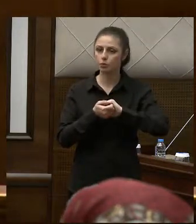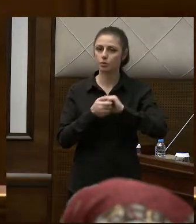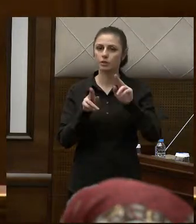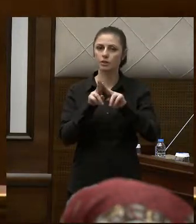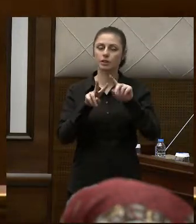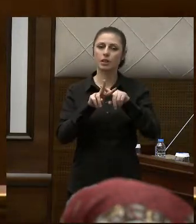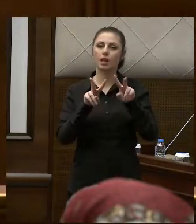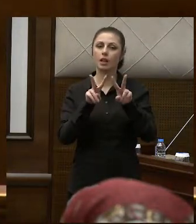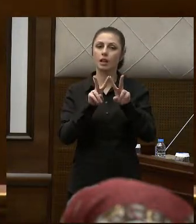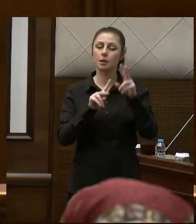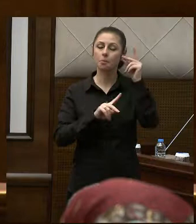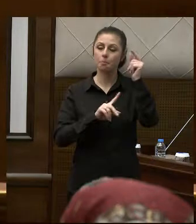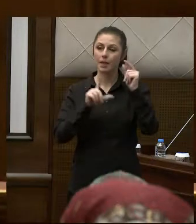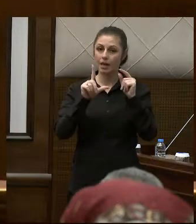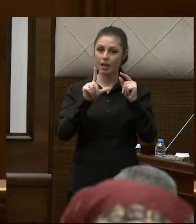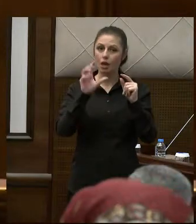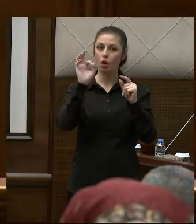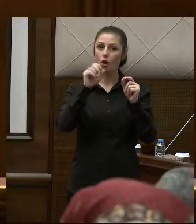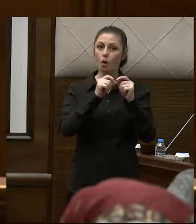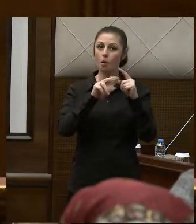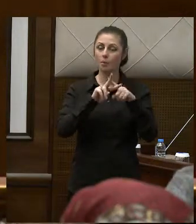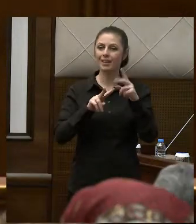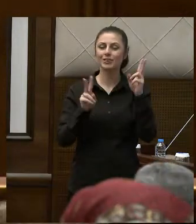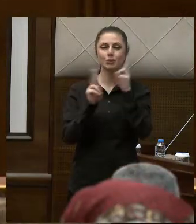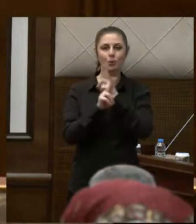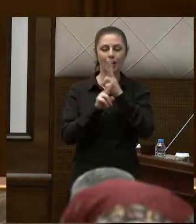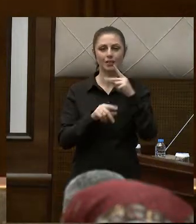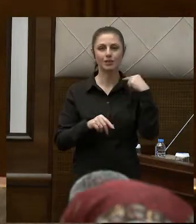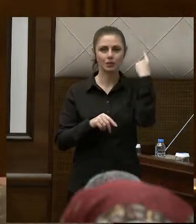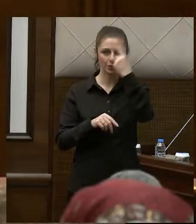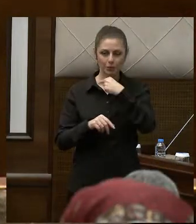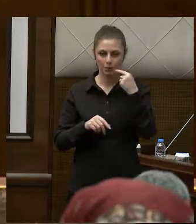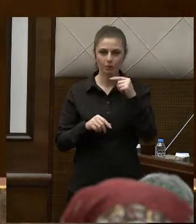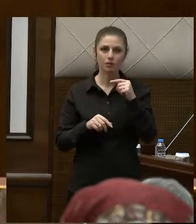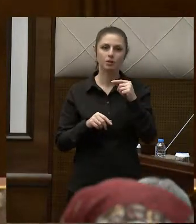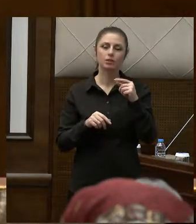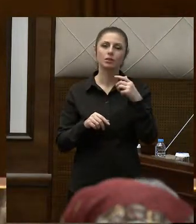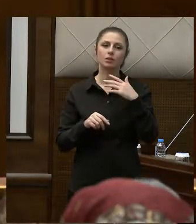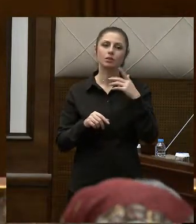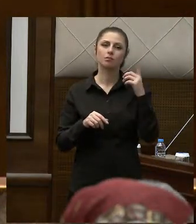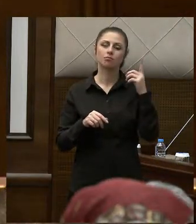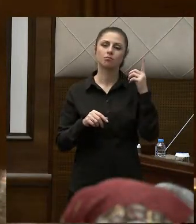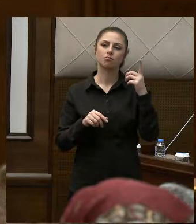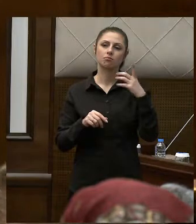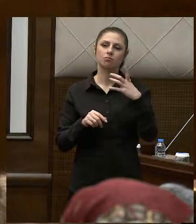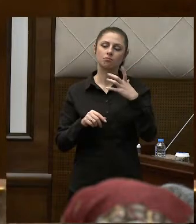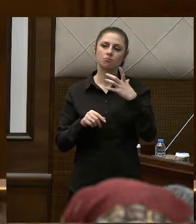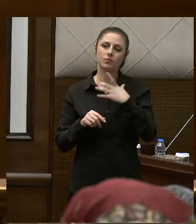Kamil Oba'nın gülen yüzlü muhtarımız Mehmet Bursalı aramızda yok. Kendisine Allah'tan